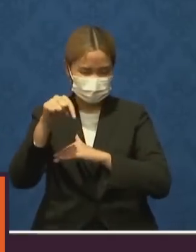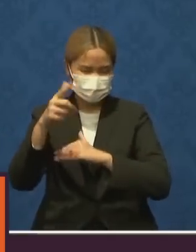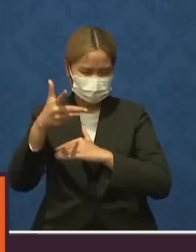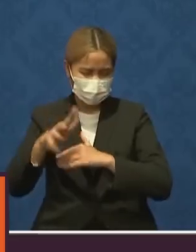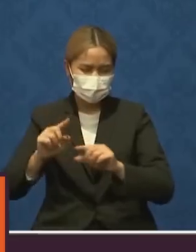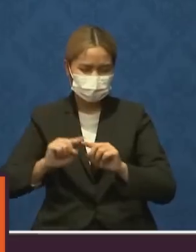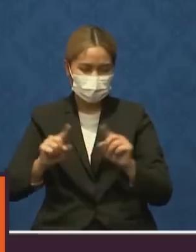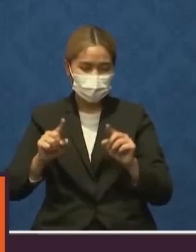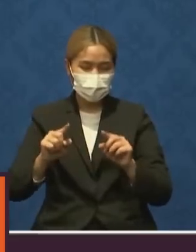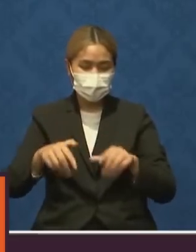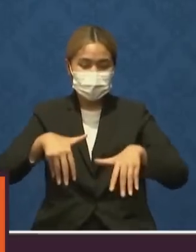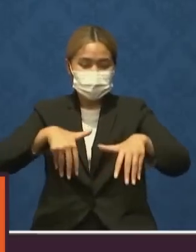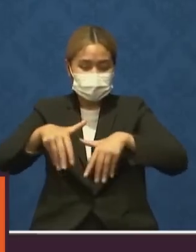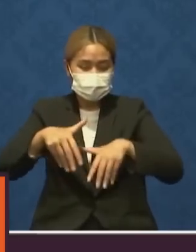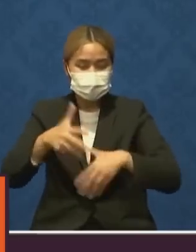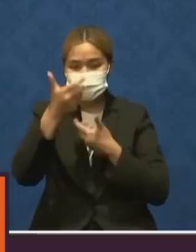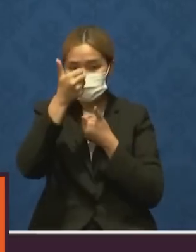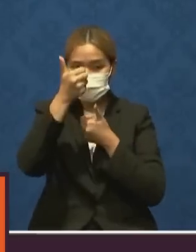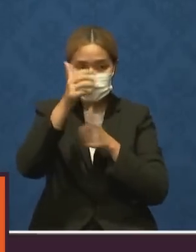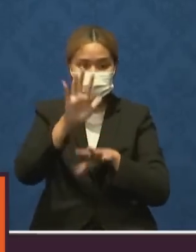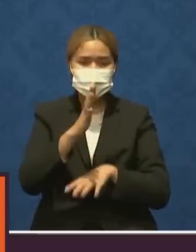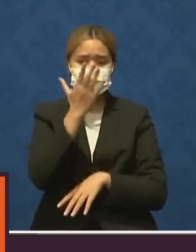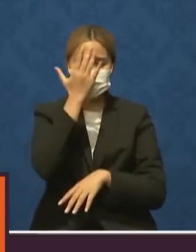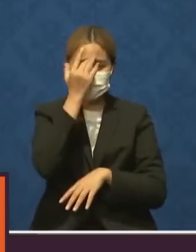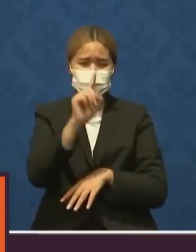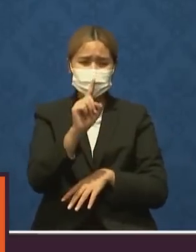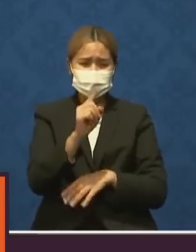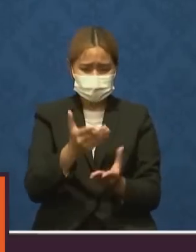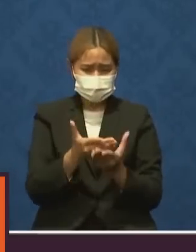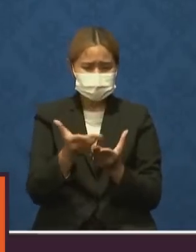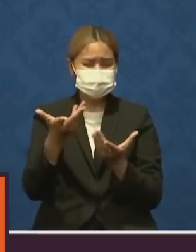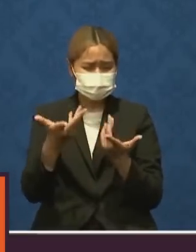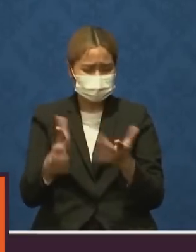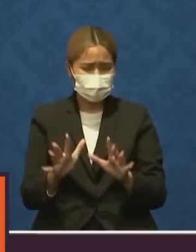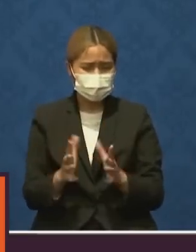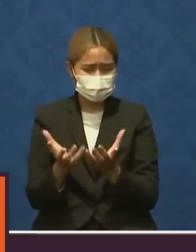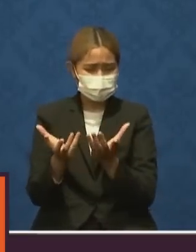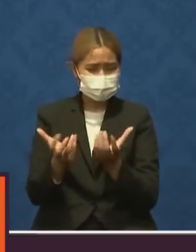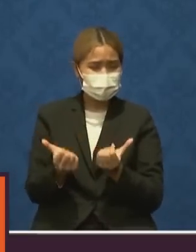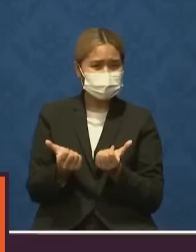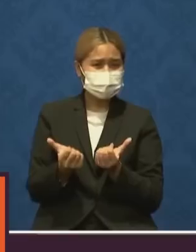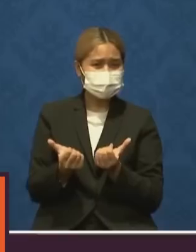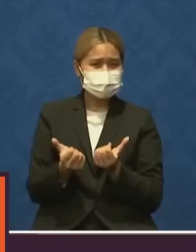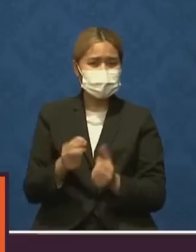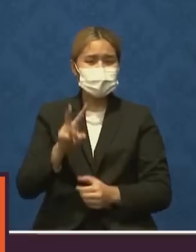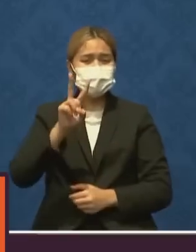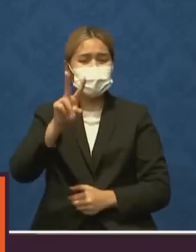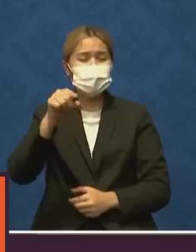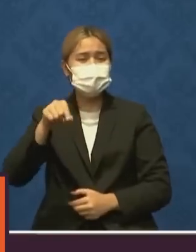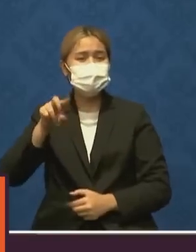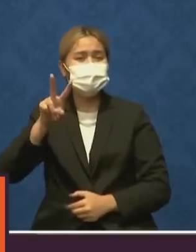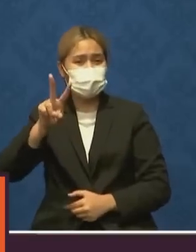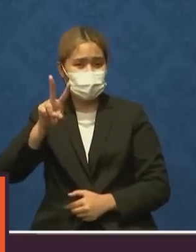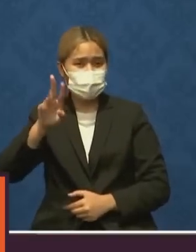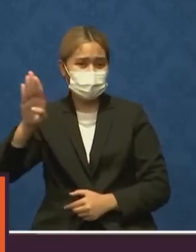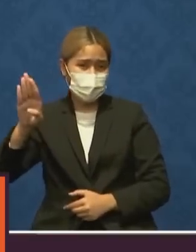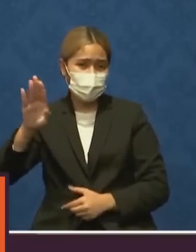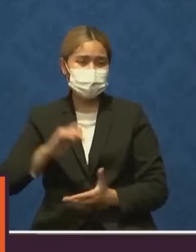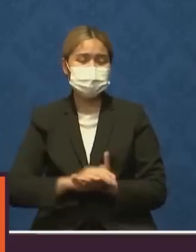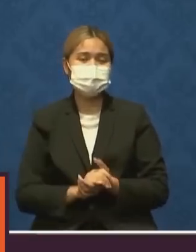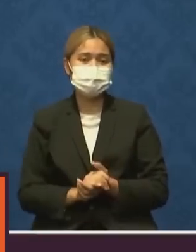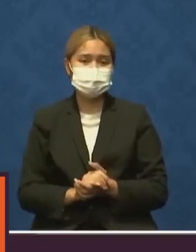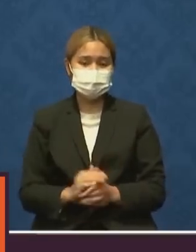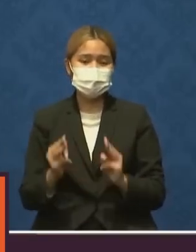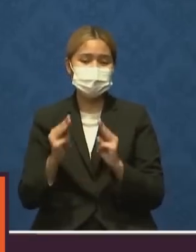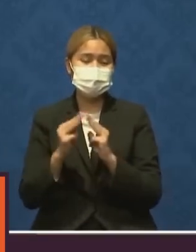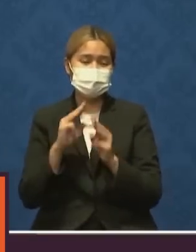นอยแ่นอนสครับ ท่านตงราคารัซือไ้ต่เตยเรีดิน 2.2 บาตอนหนวยแถมรบซื้อก็ตั้งสัญญาไ้